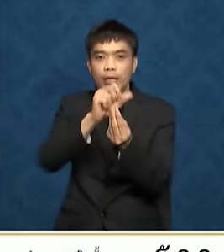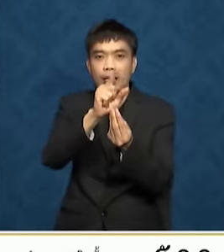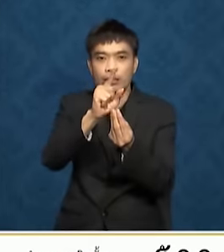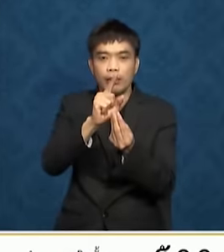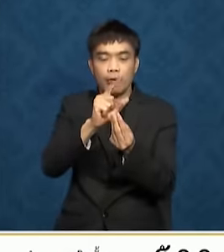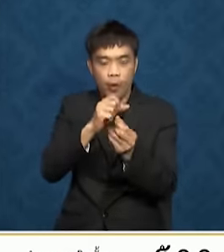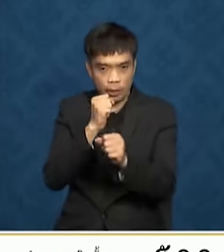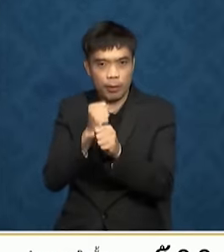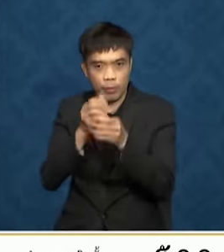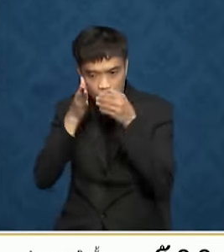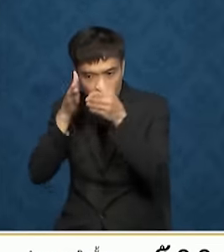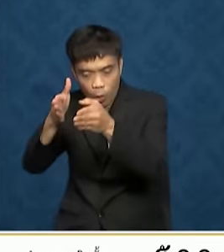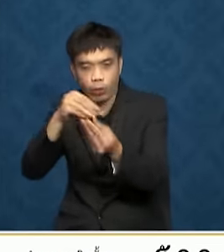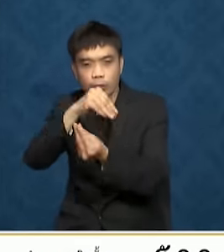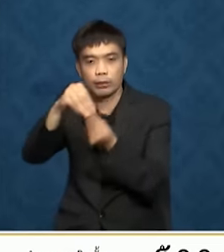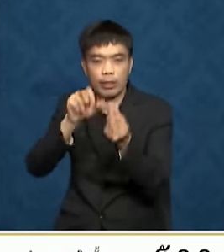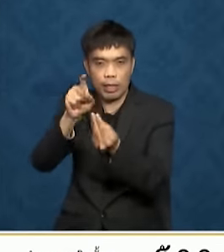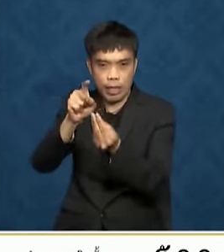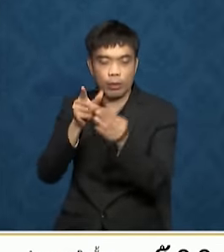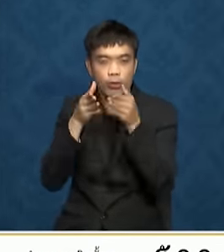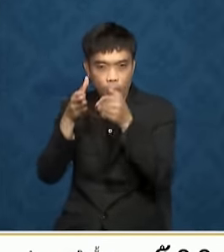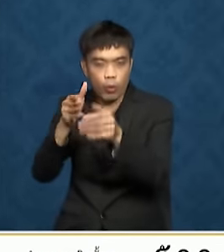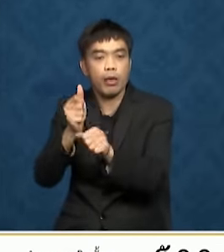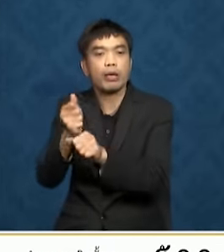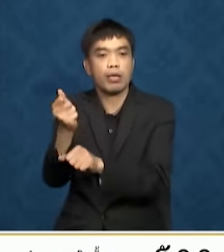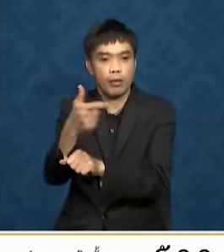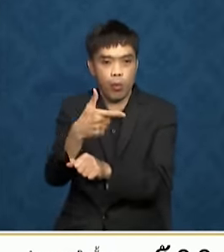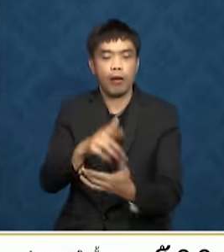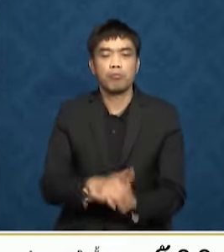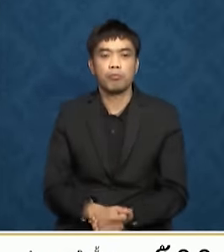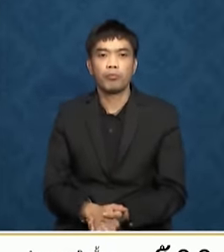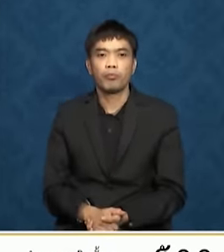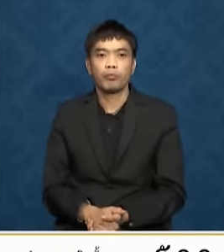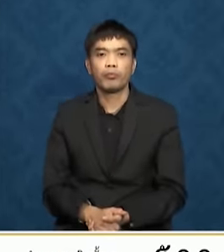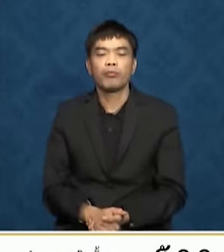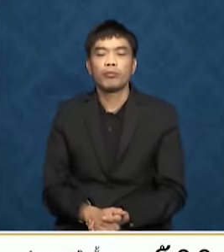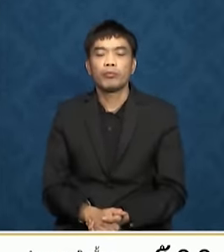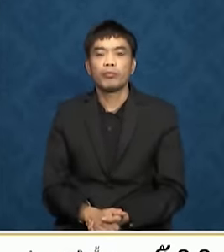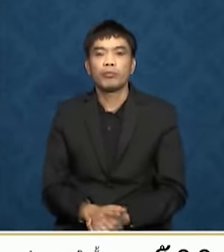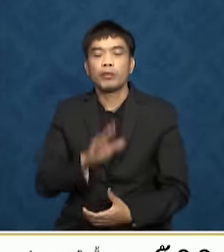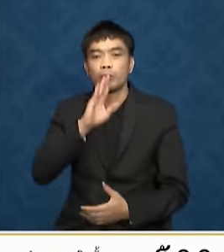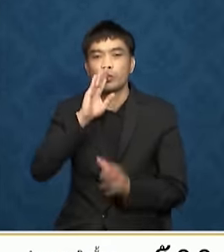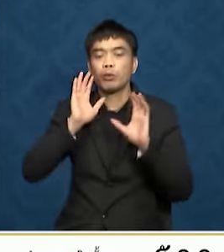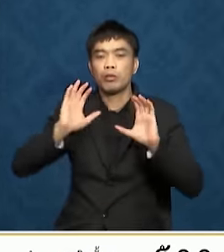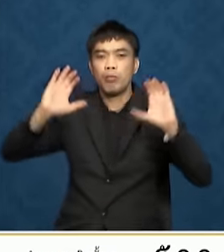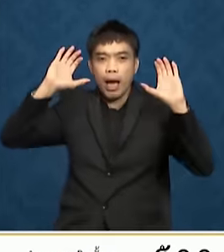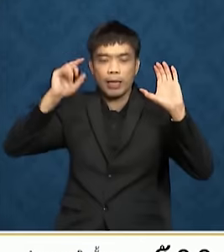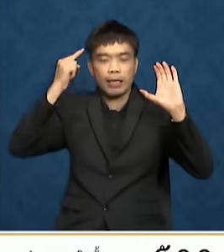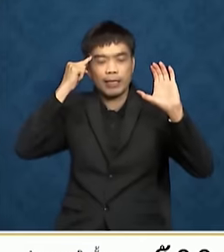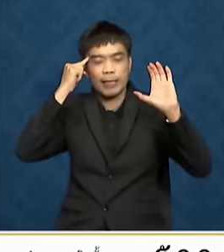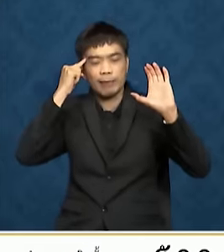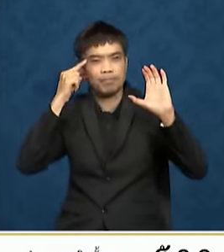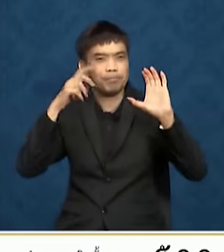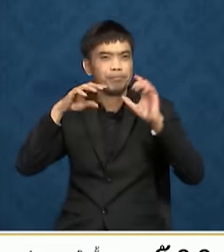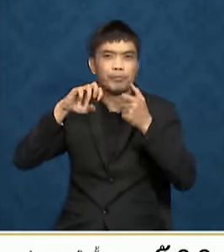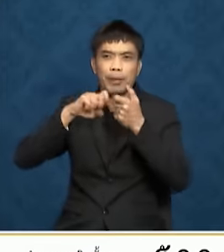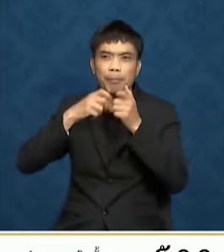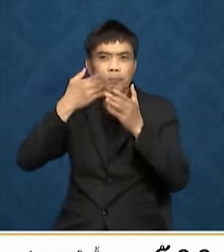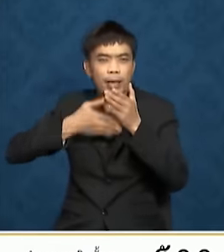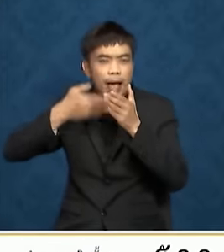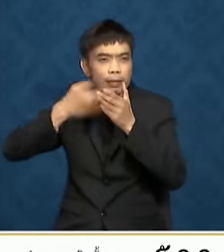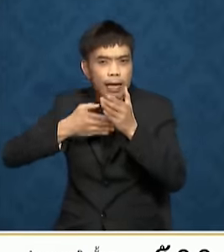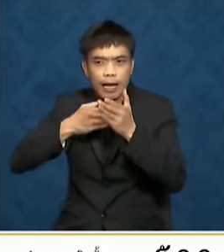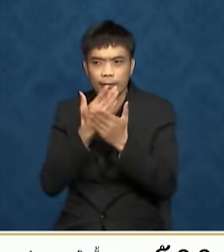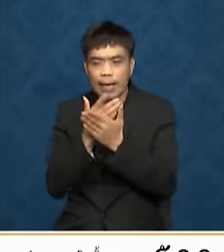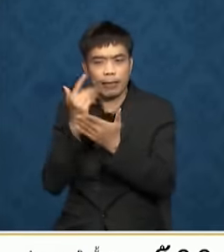กว่าประมาณนี้นะครับเพราะว่าไม่ต้องการที่จะเอ่อให้รัฐบาลที่เอ่อจนปัญญาจนต้องกู้มาแจกแต่จะใช้